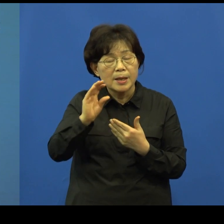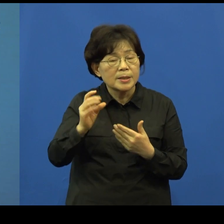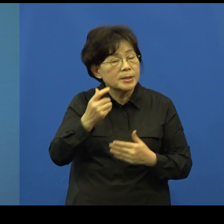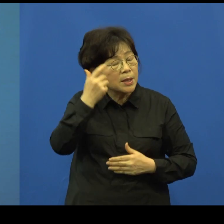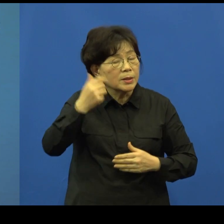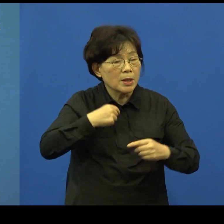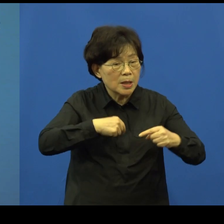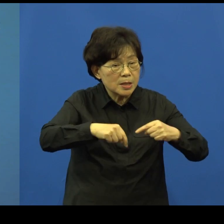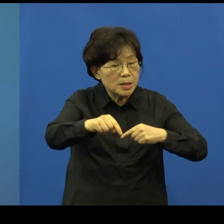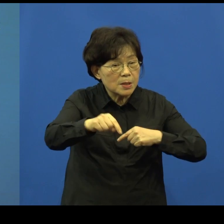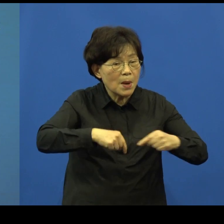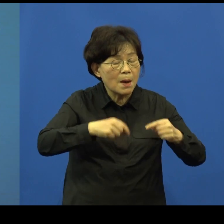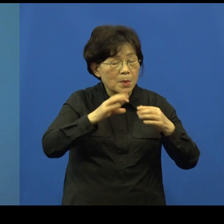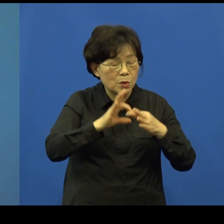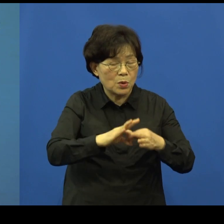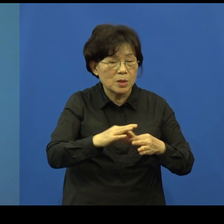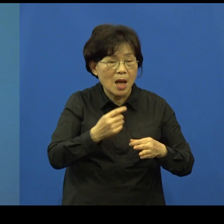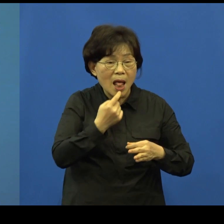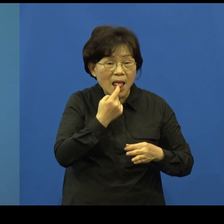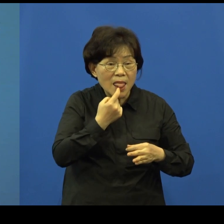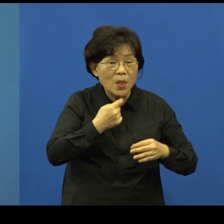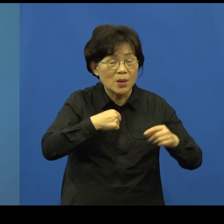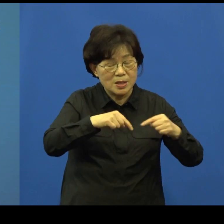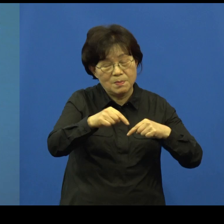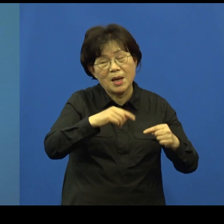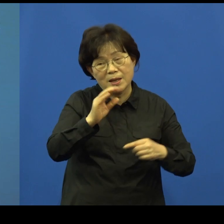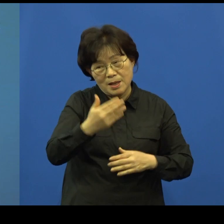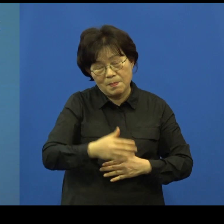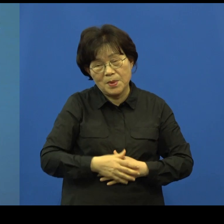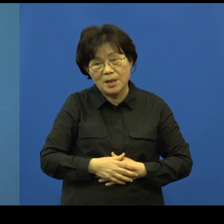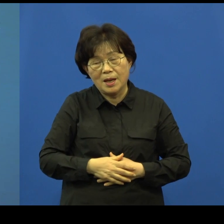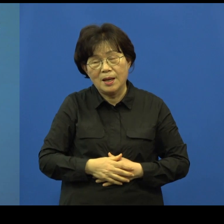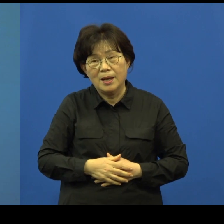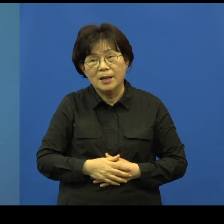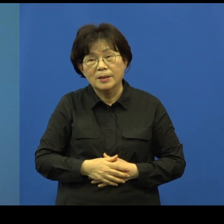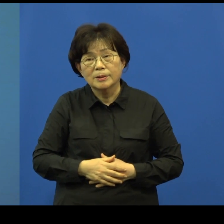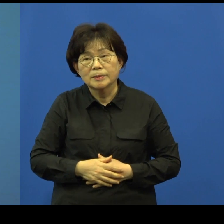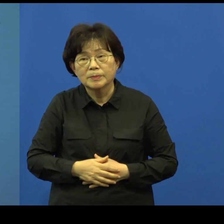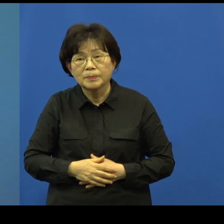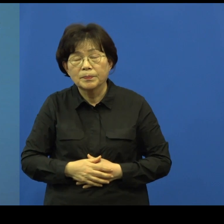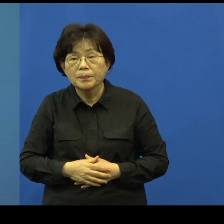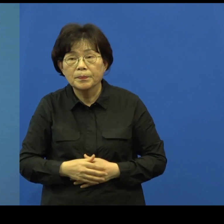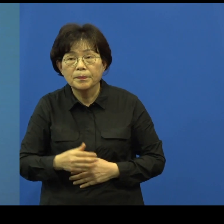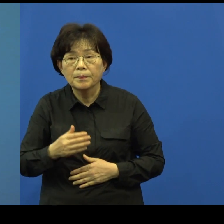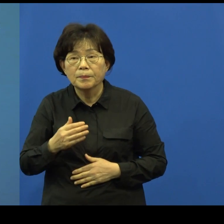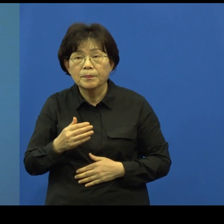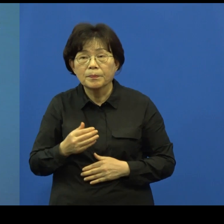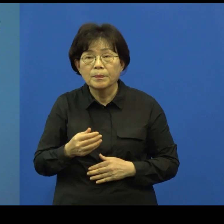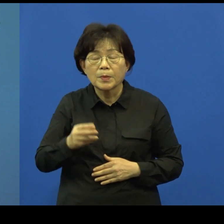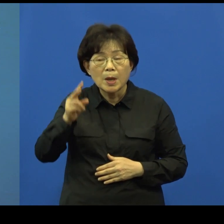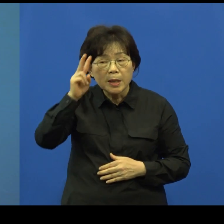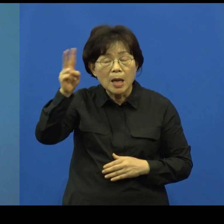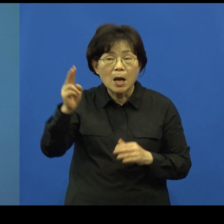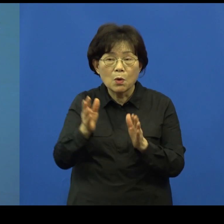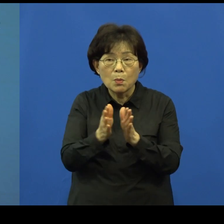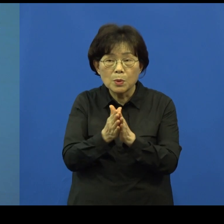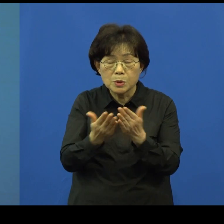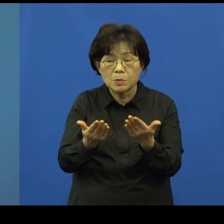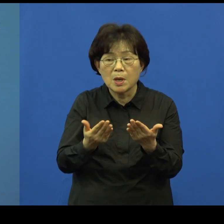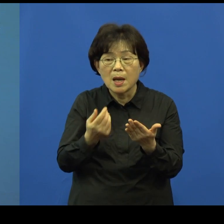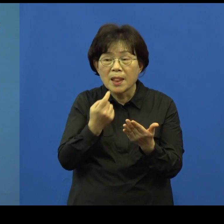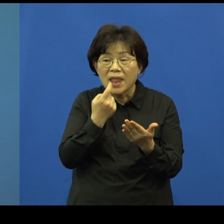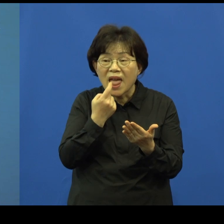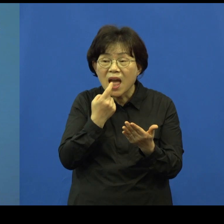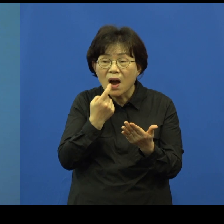거잖아요. 그런데 그 지배가 우리 혀까지 지배를 한다는 거예요. 우리 아까 야고보서 읽었던 것은 혀가 마음대로